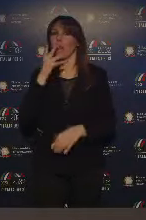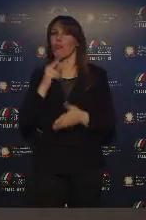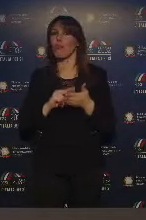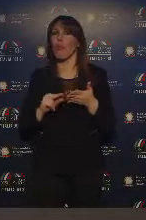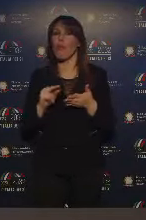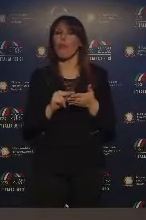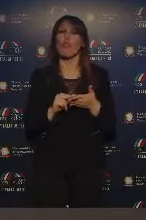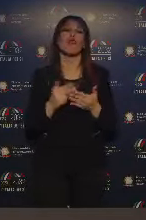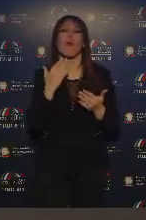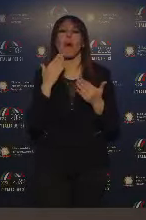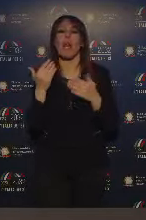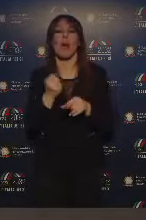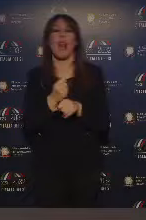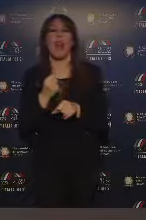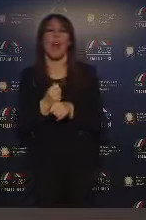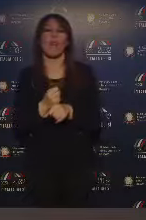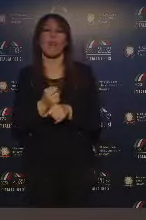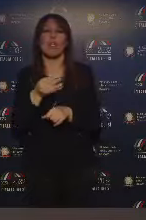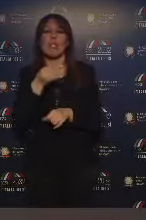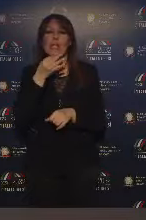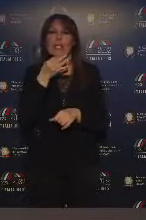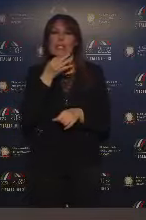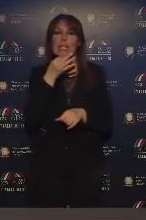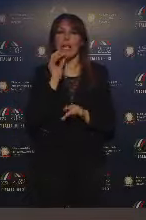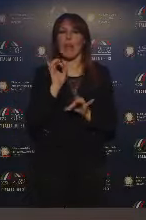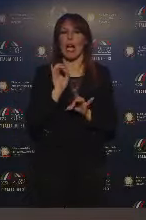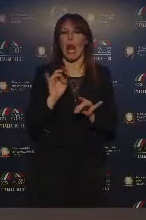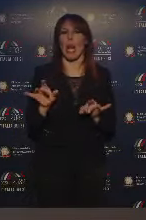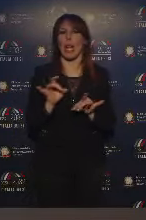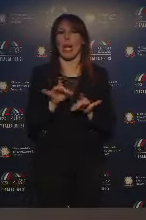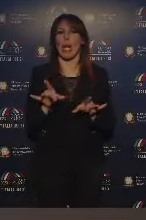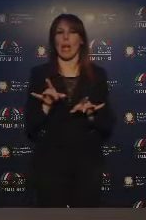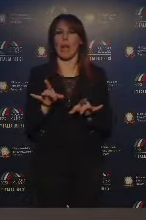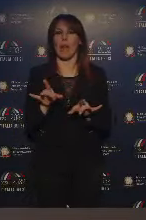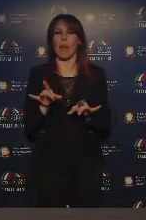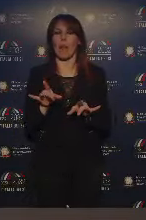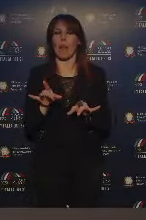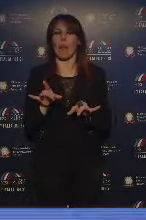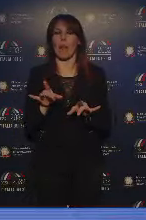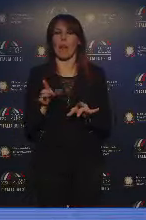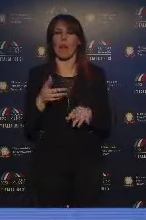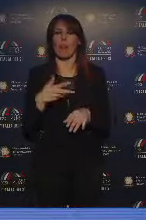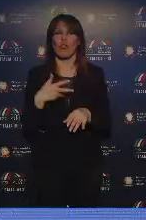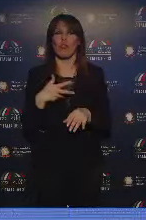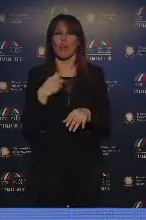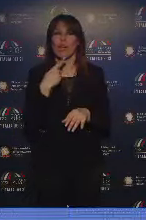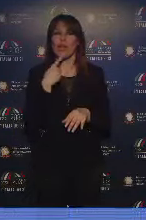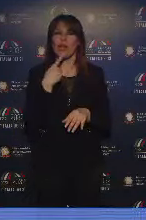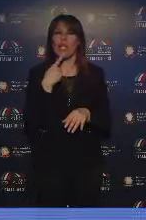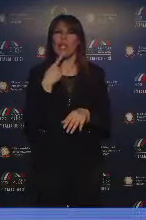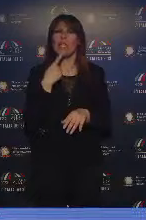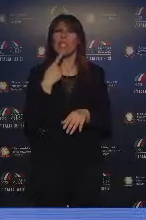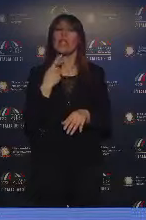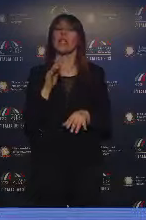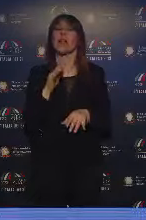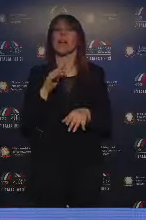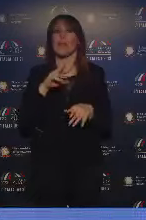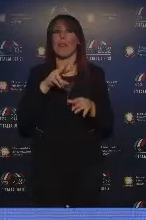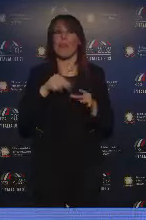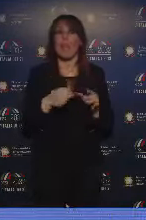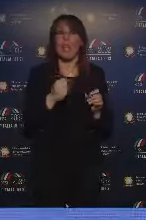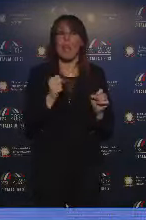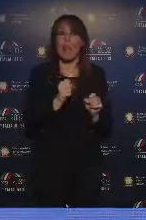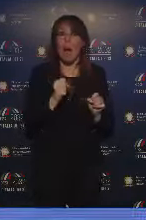lavorando in Parlamento significa liberare dalla paura della firma soprattutto i funzionari i dati ci